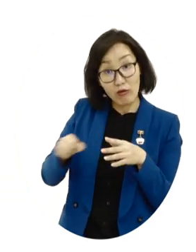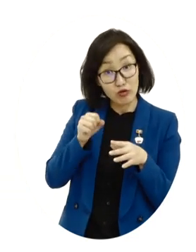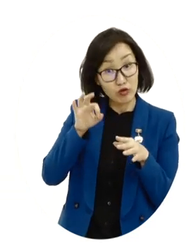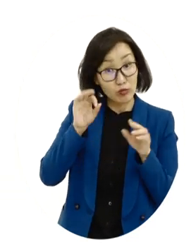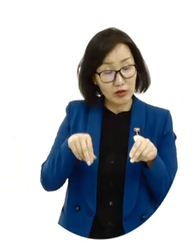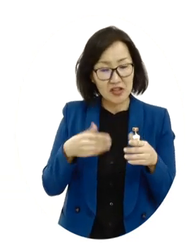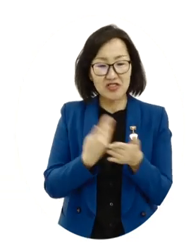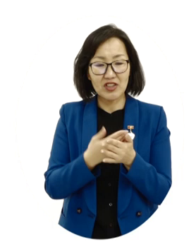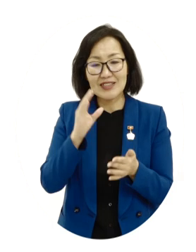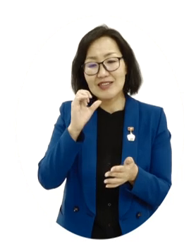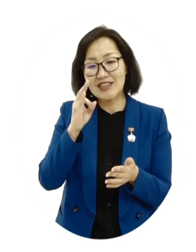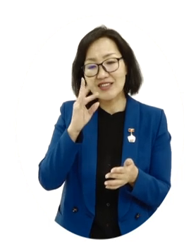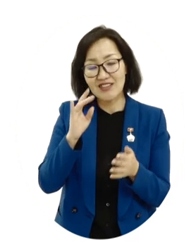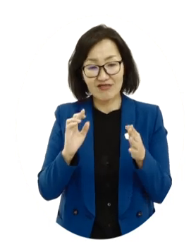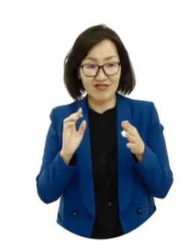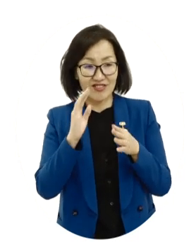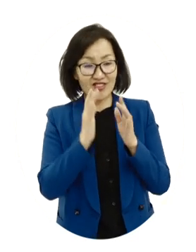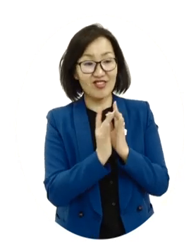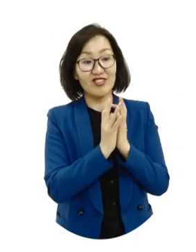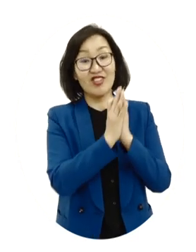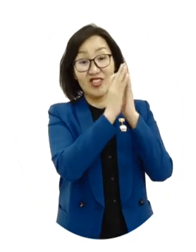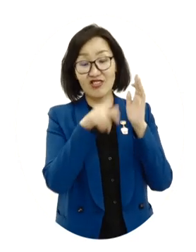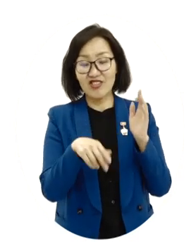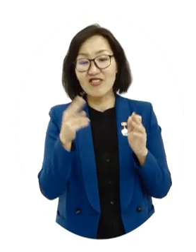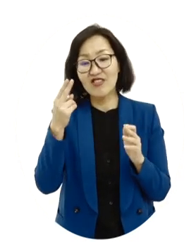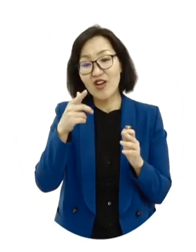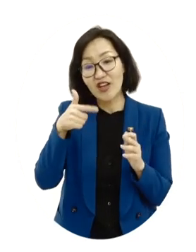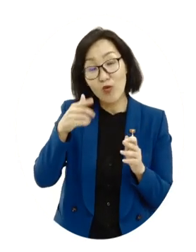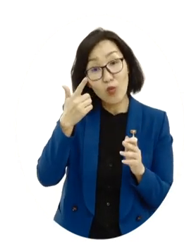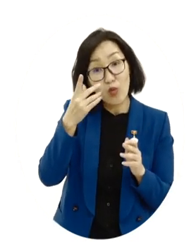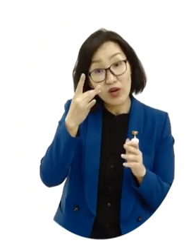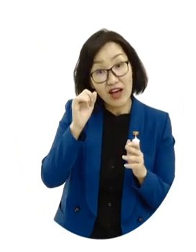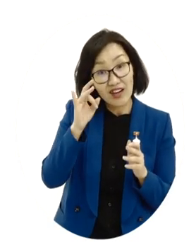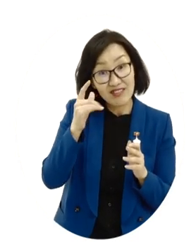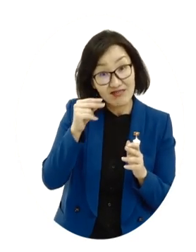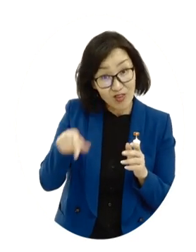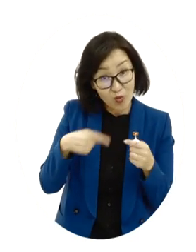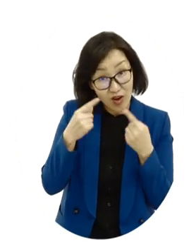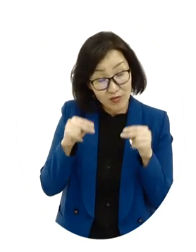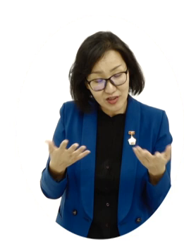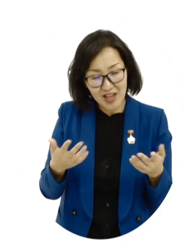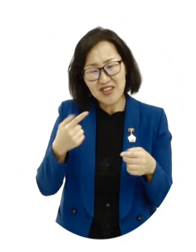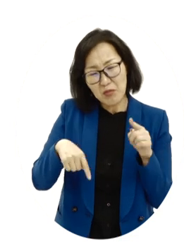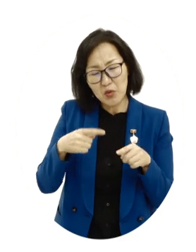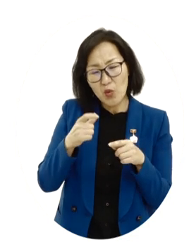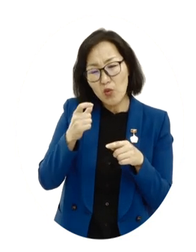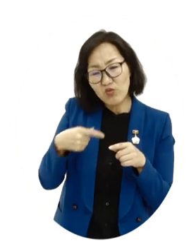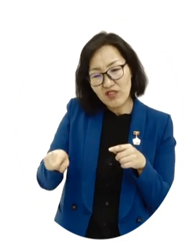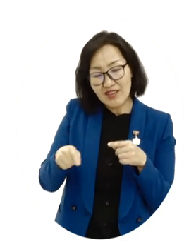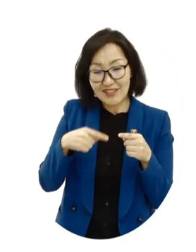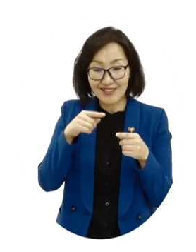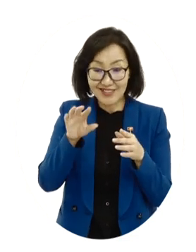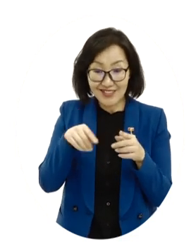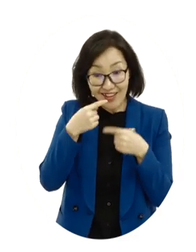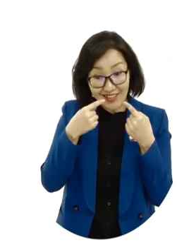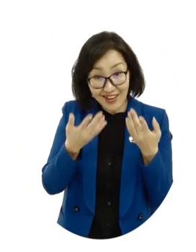нь сансрын нисэгч, чи гүр аргачаа. За, тэгэхээр ямар нэгэн хүний талаар сэдв